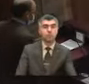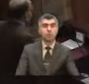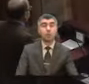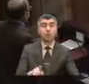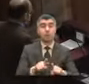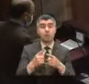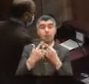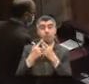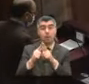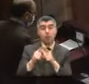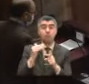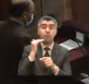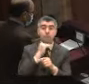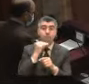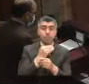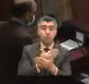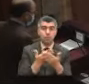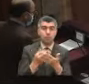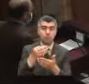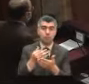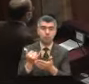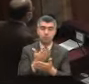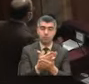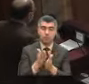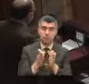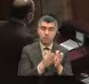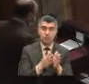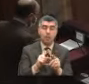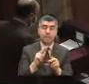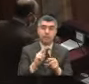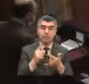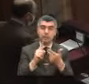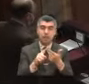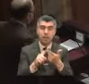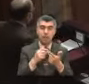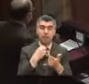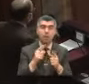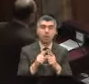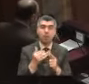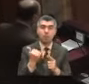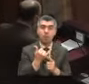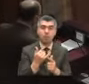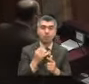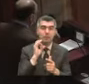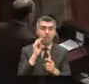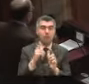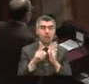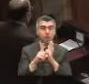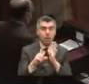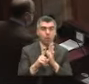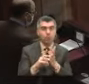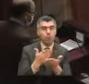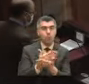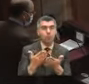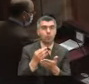المختلفة والتسريع بذلك. ثانيا، ضرورة تنزيل صارم للمقتضيات القانونية الخاصة